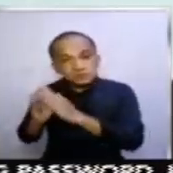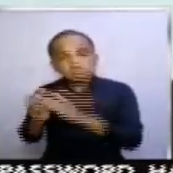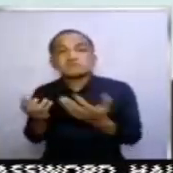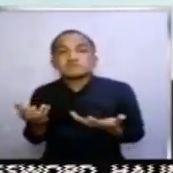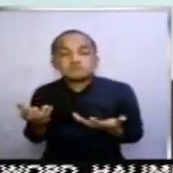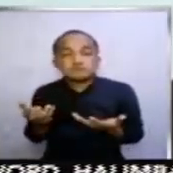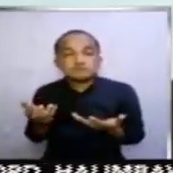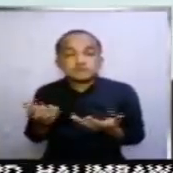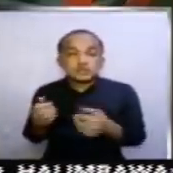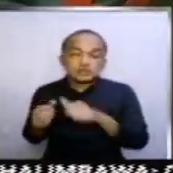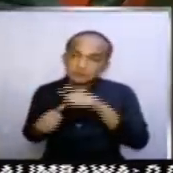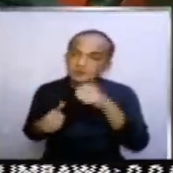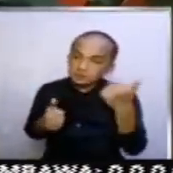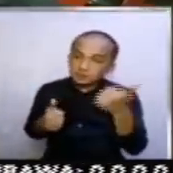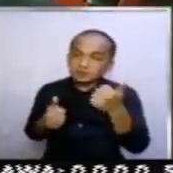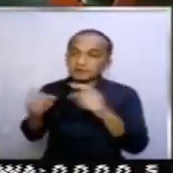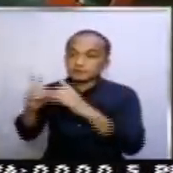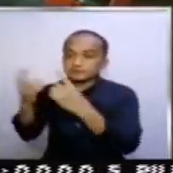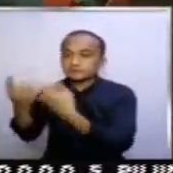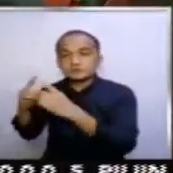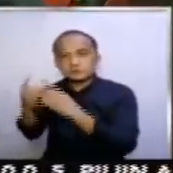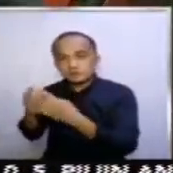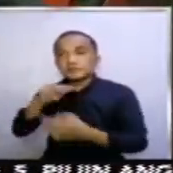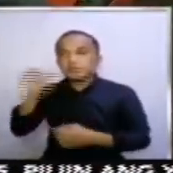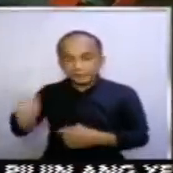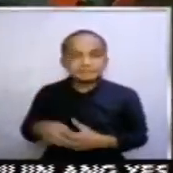mga distrito sa Maynila.